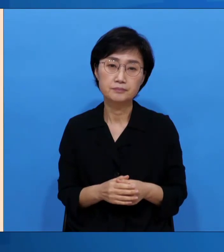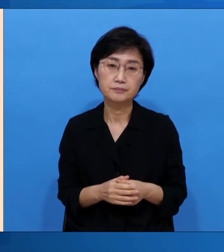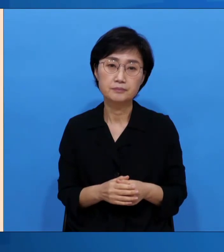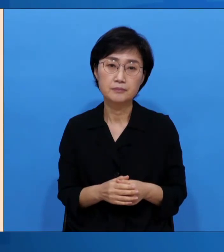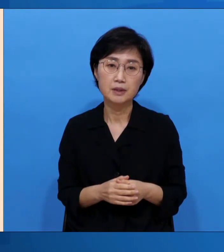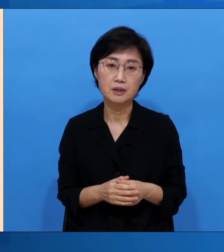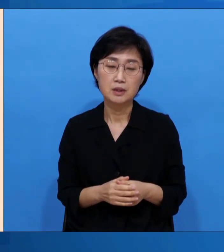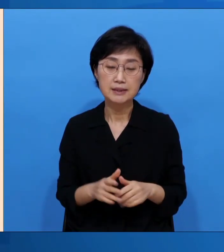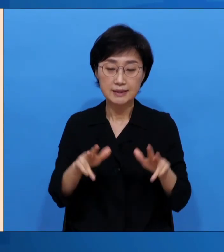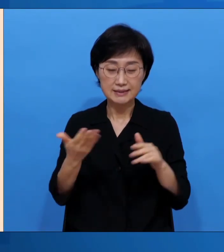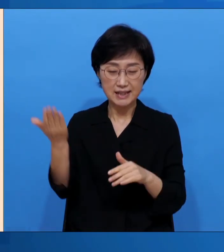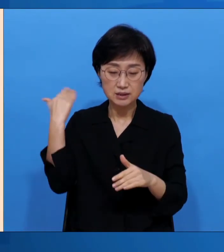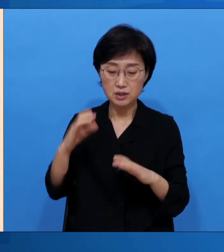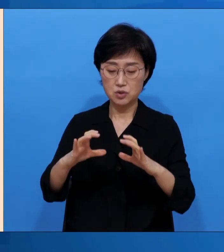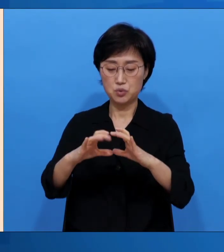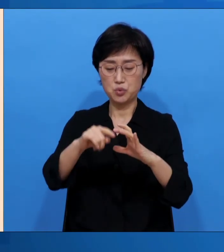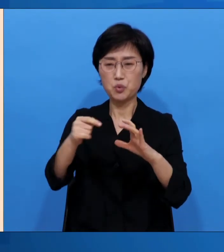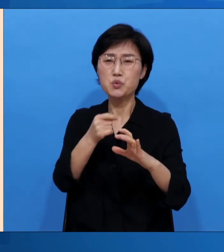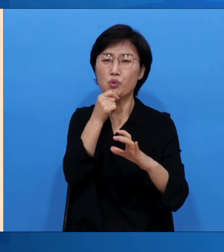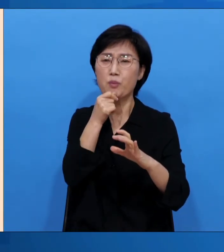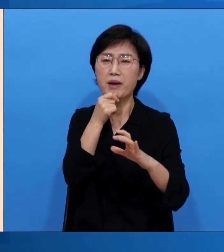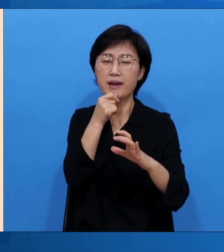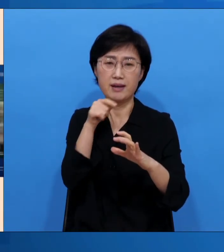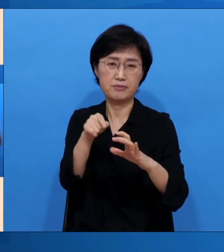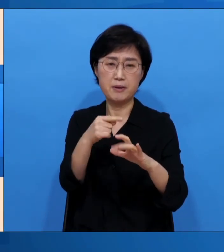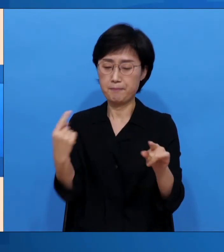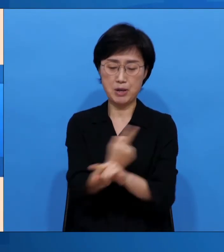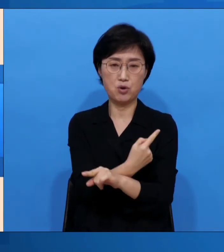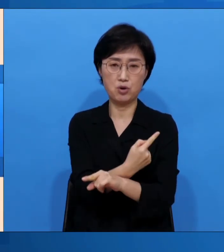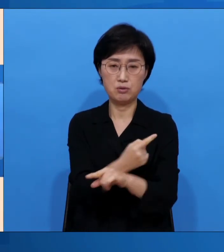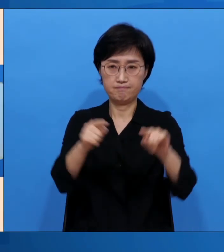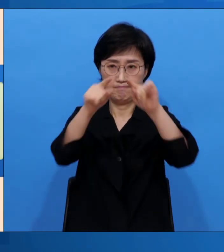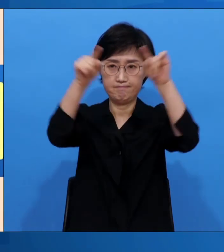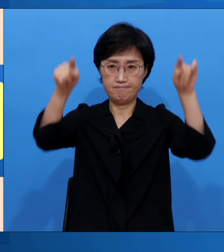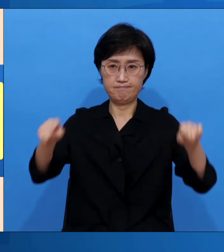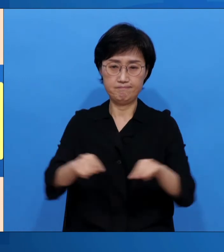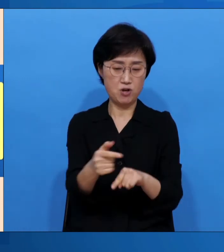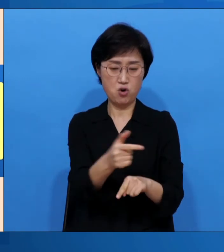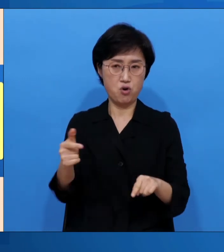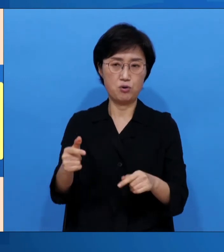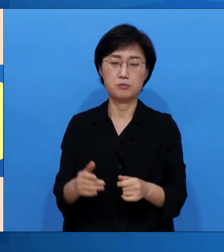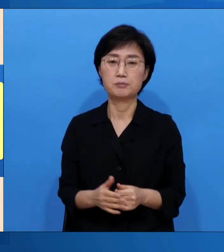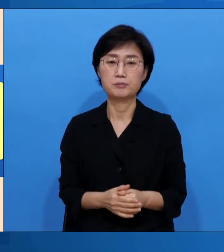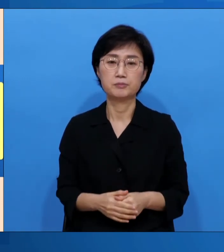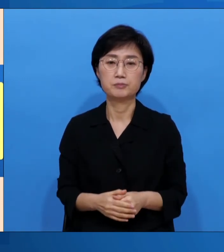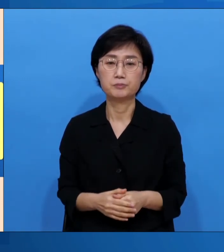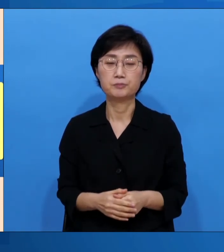그동안 작은 동그라미 안에 있던 수어 통역이 크게 확대됐습니다.